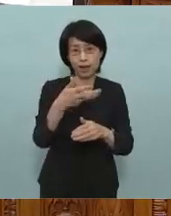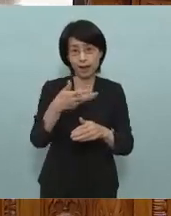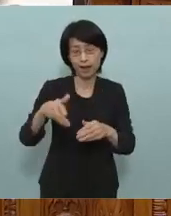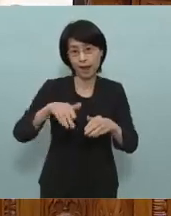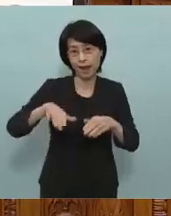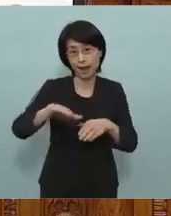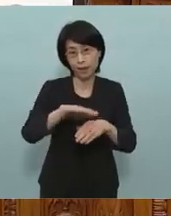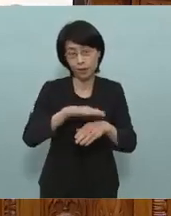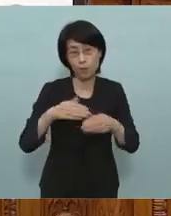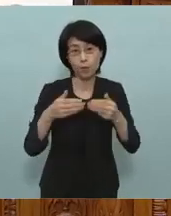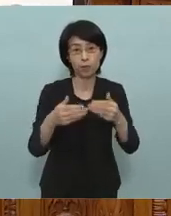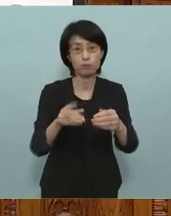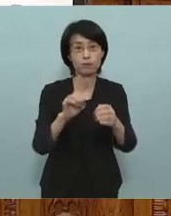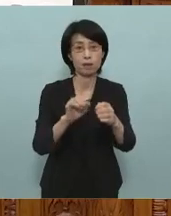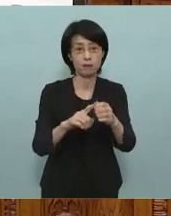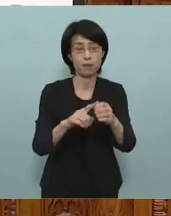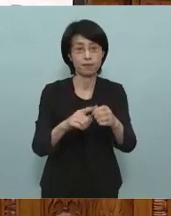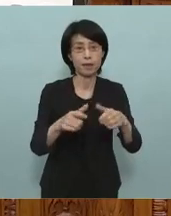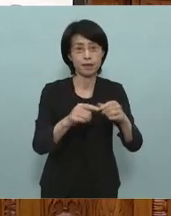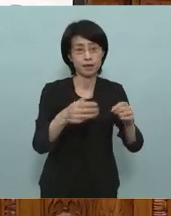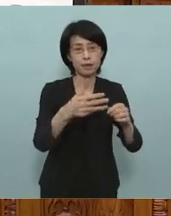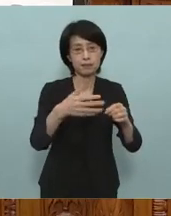を推進するため日米